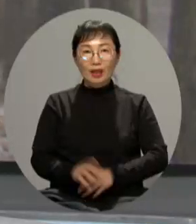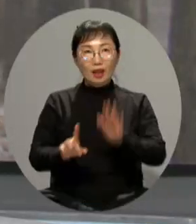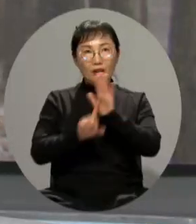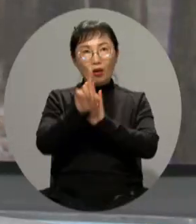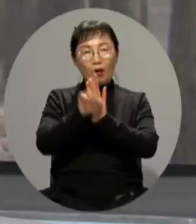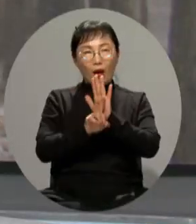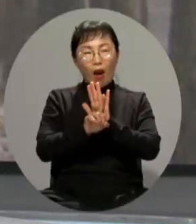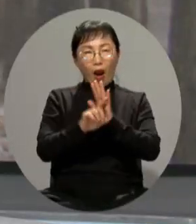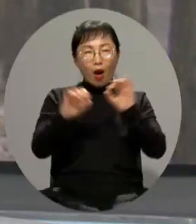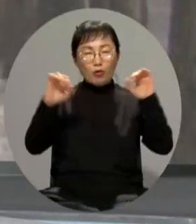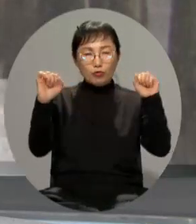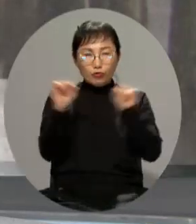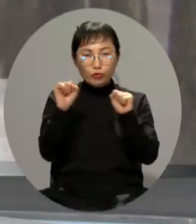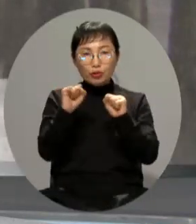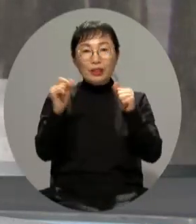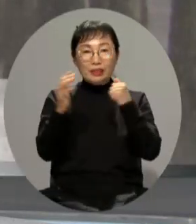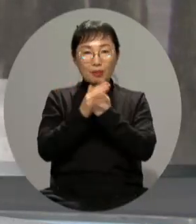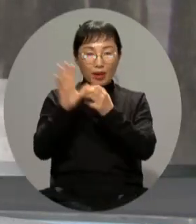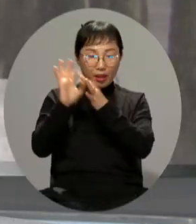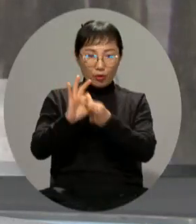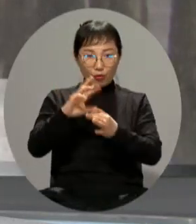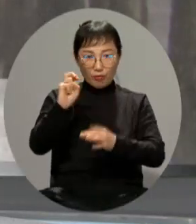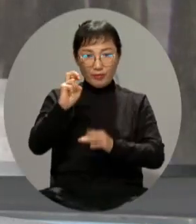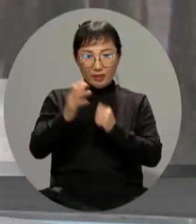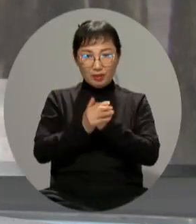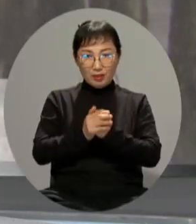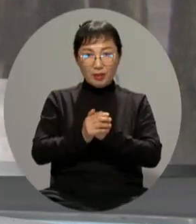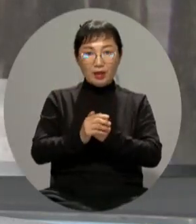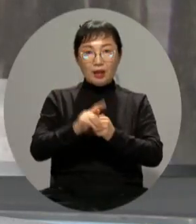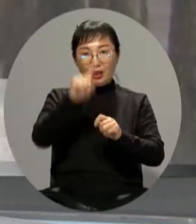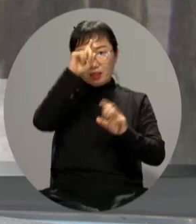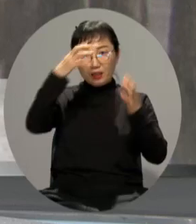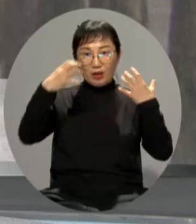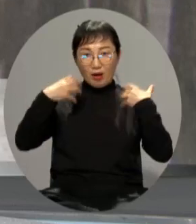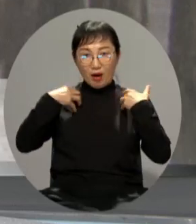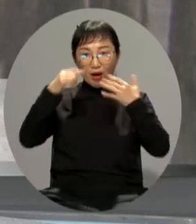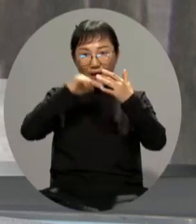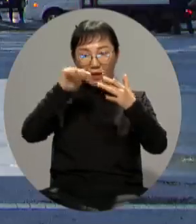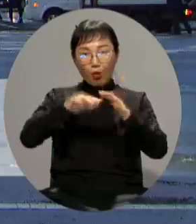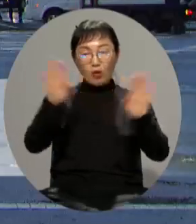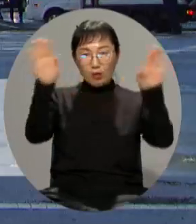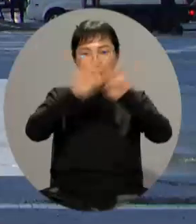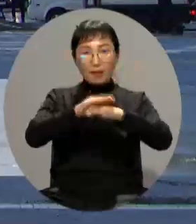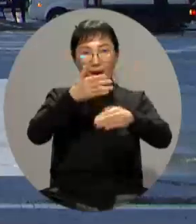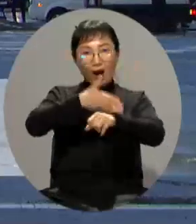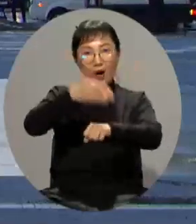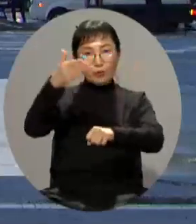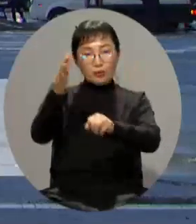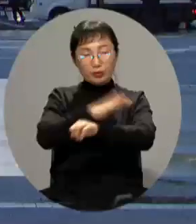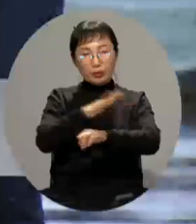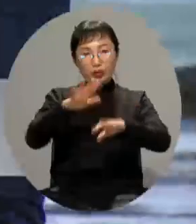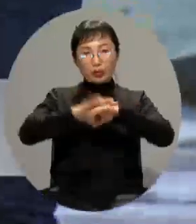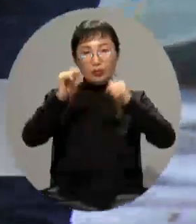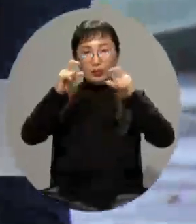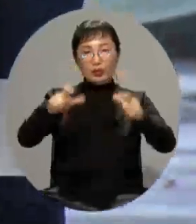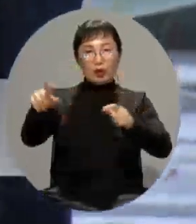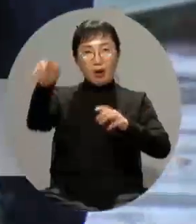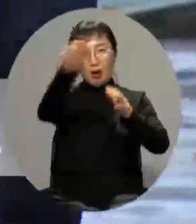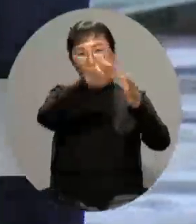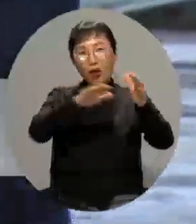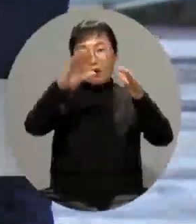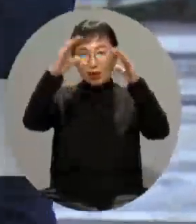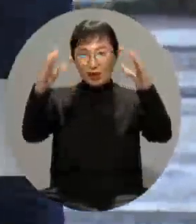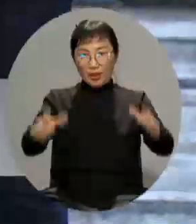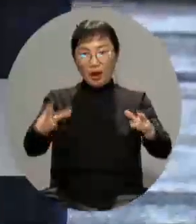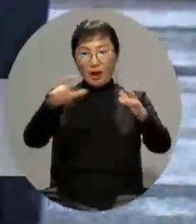기온이 크게 떨어져 추운 날씨가 이어지겠습니다 기상청에 따르면 오늘 밤 9시부터 전북지역 모든 시군의 한파